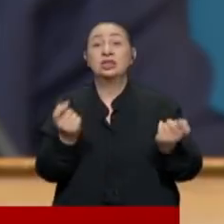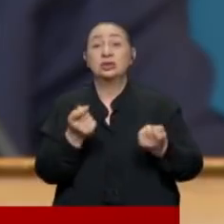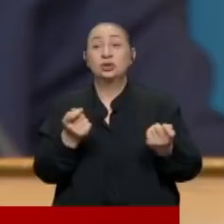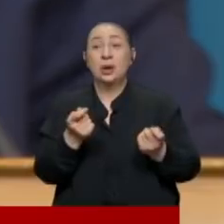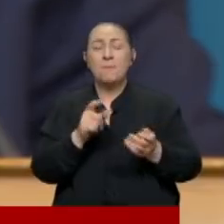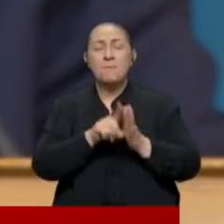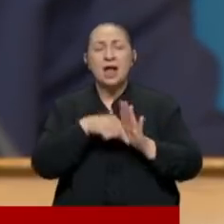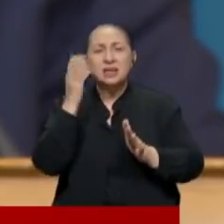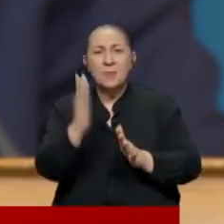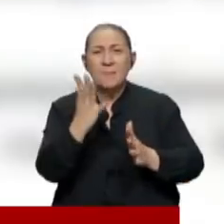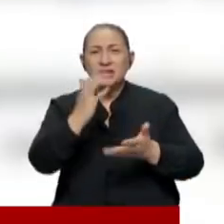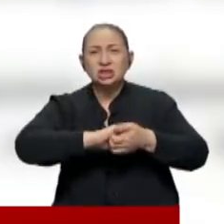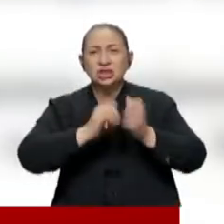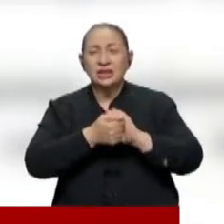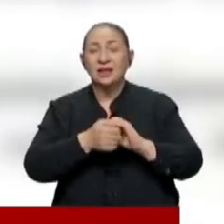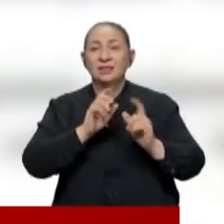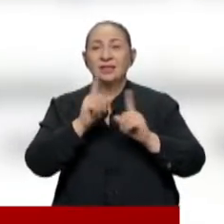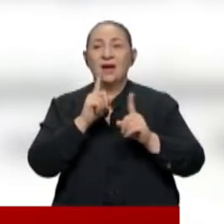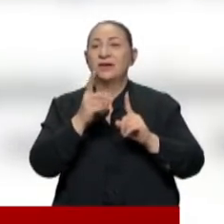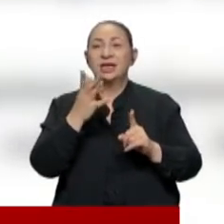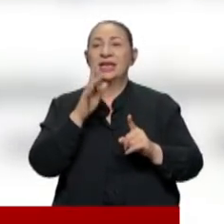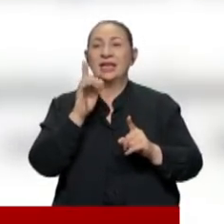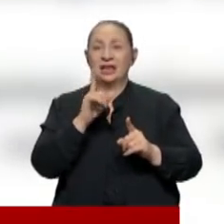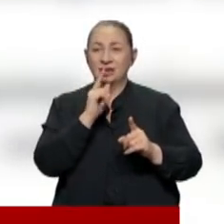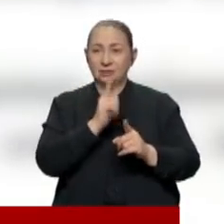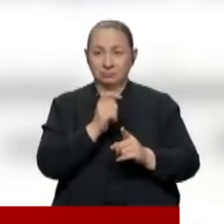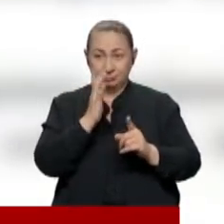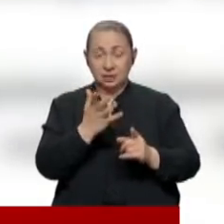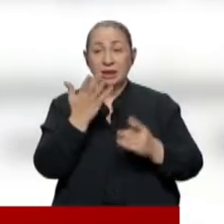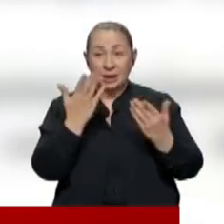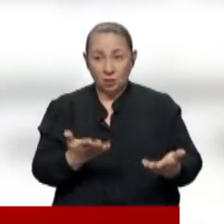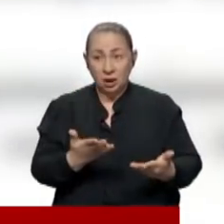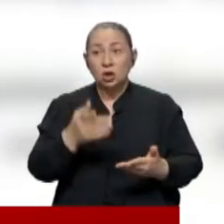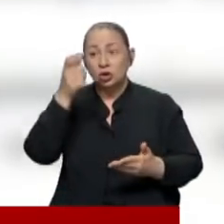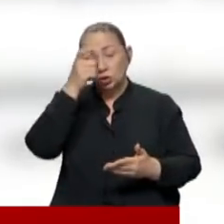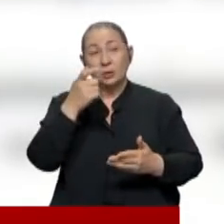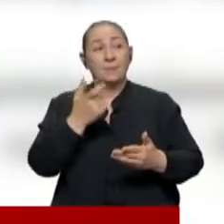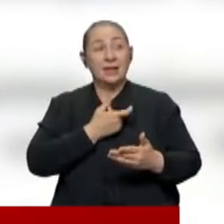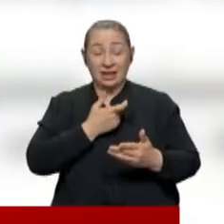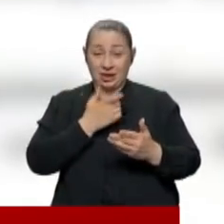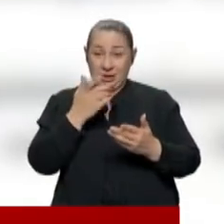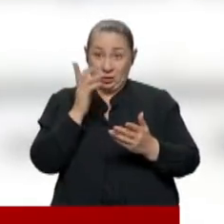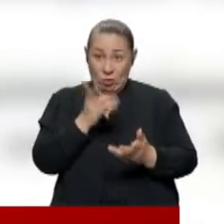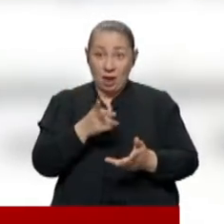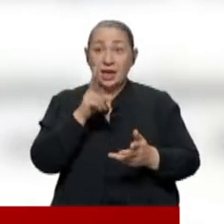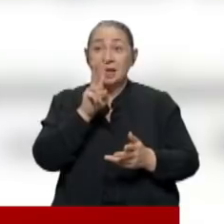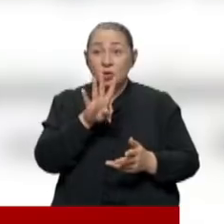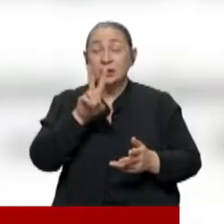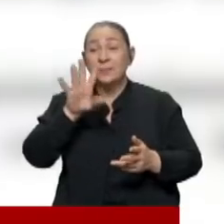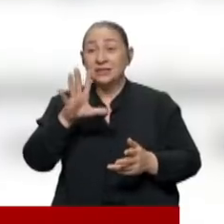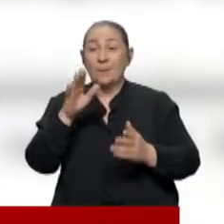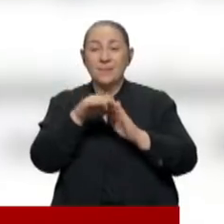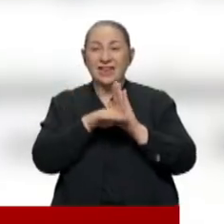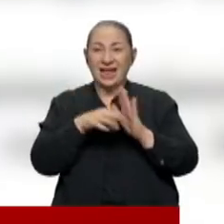çalışıyorlar bal gibi beşli çeker Davacı vekilinin ihtiyacı tedbir talebinin kabulüne Türk Medeni Kanunu madde 24 25